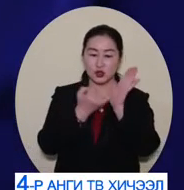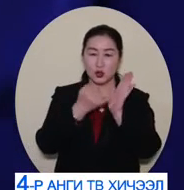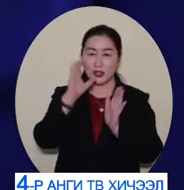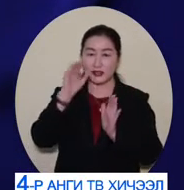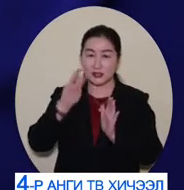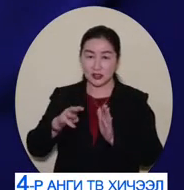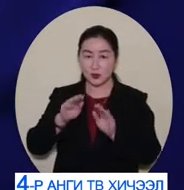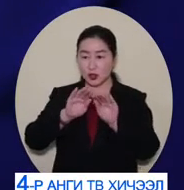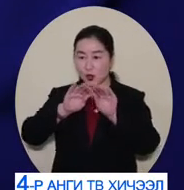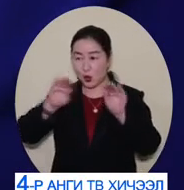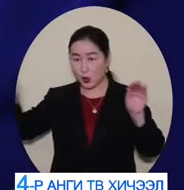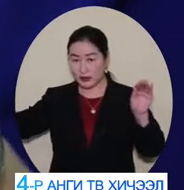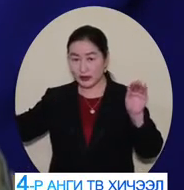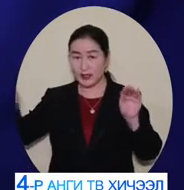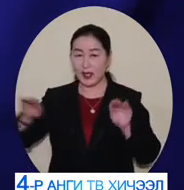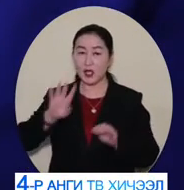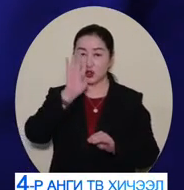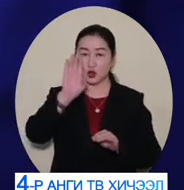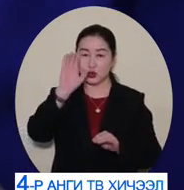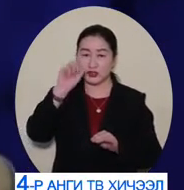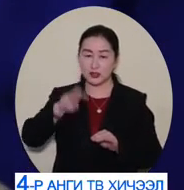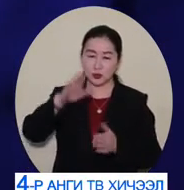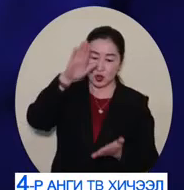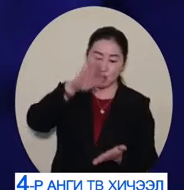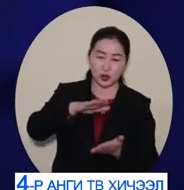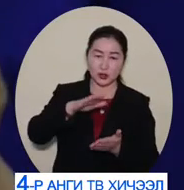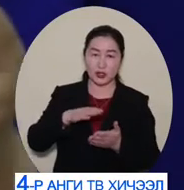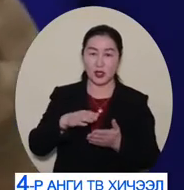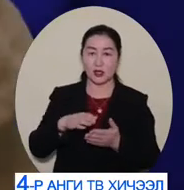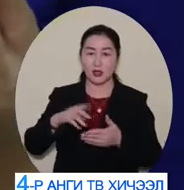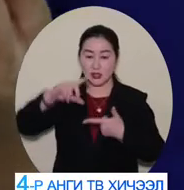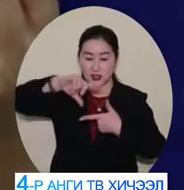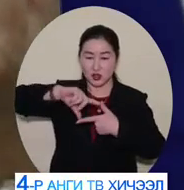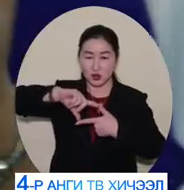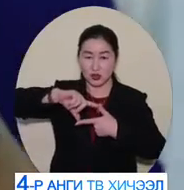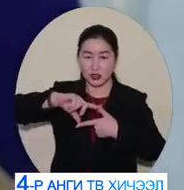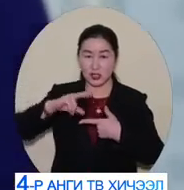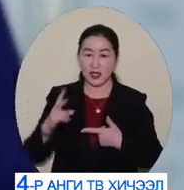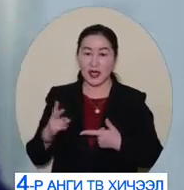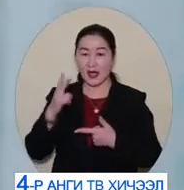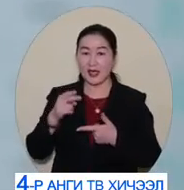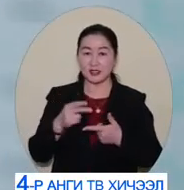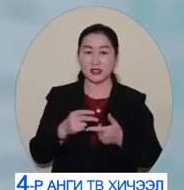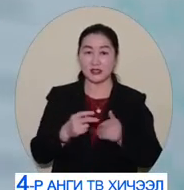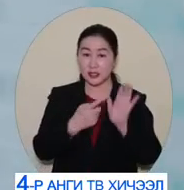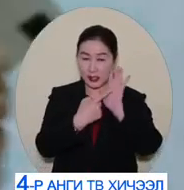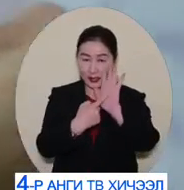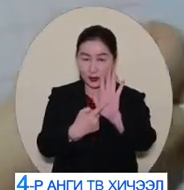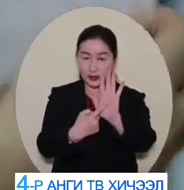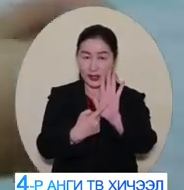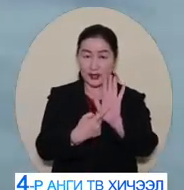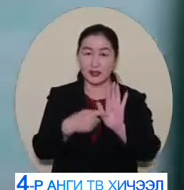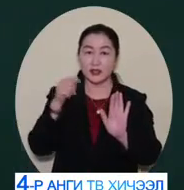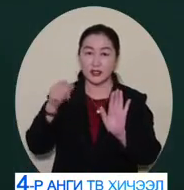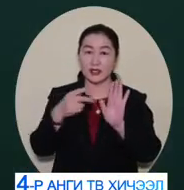см-ийг 6 см-ийн урттай 4 см-ийн өргөнтэй энэ тэгш үзэгт дүрс байна.